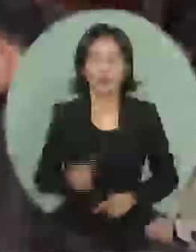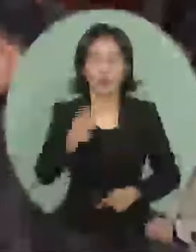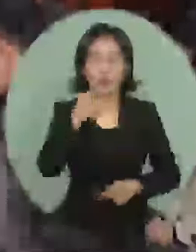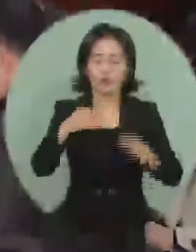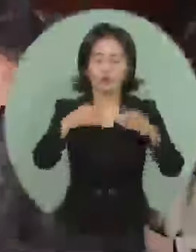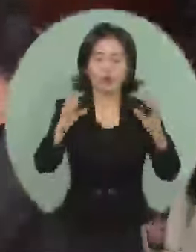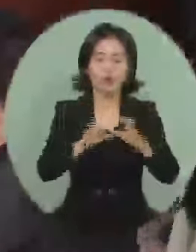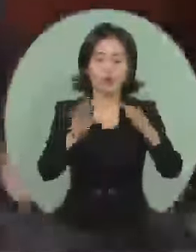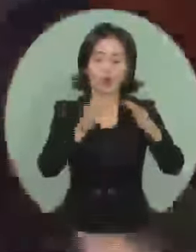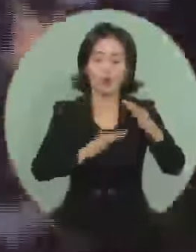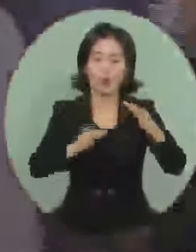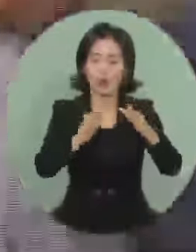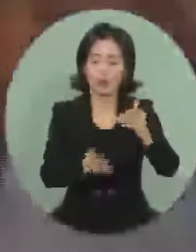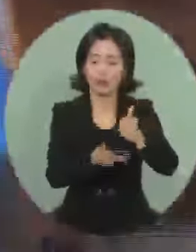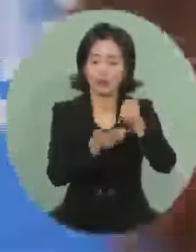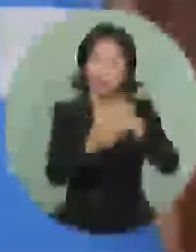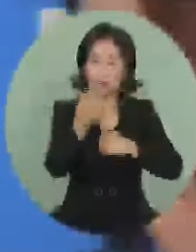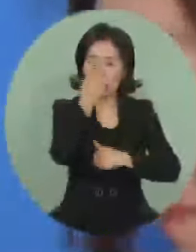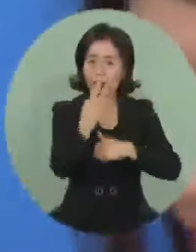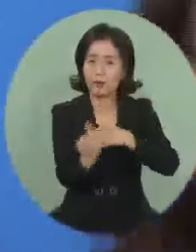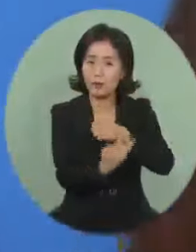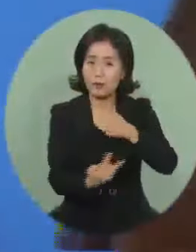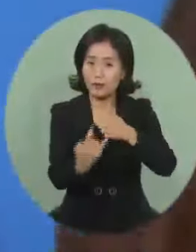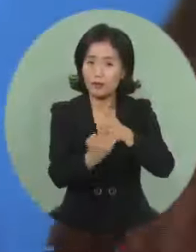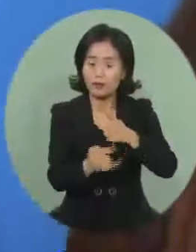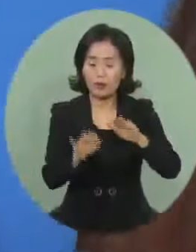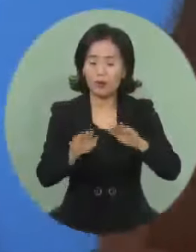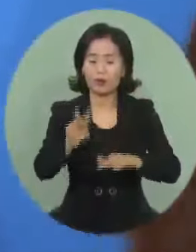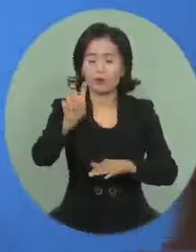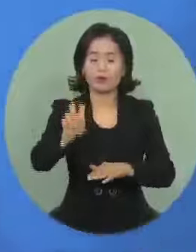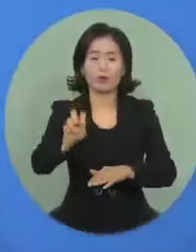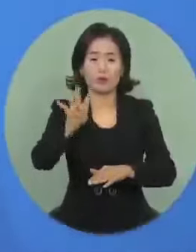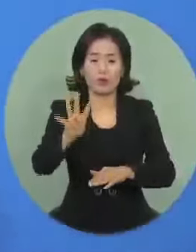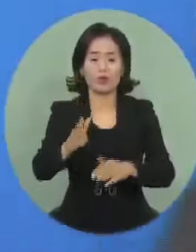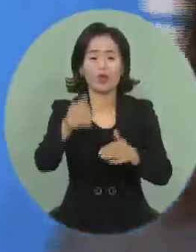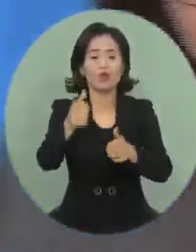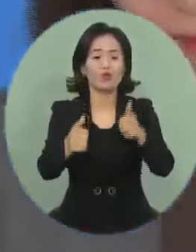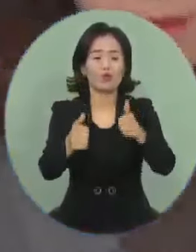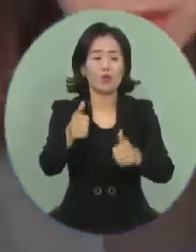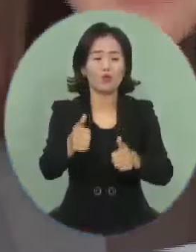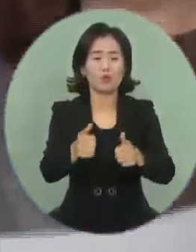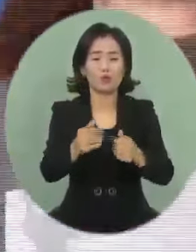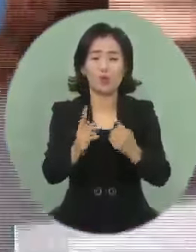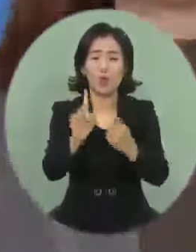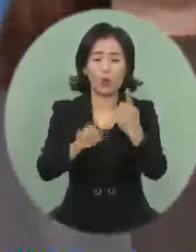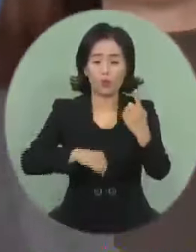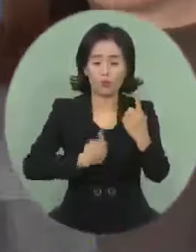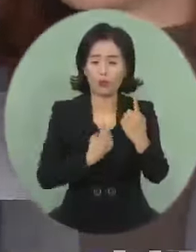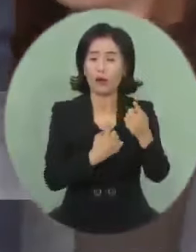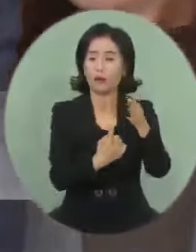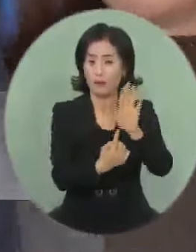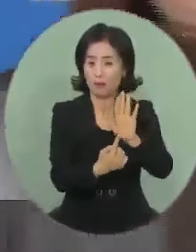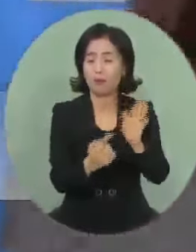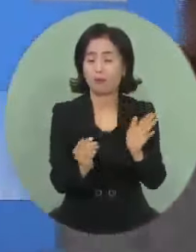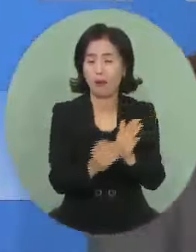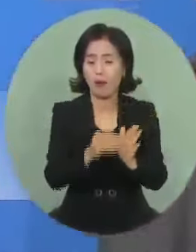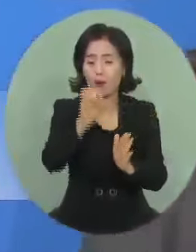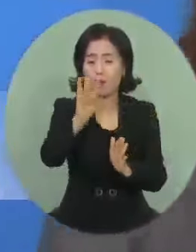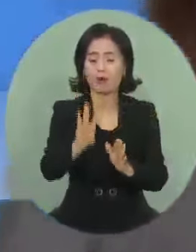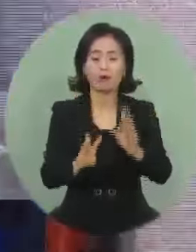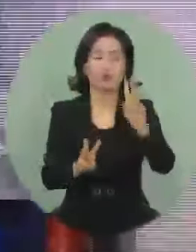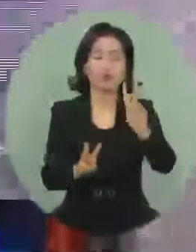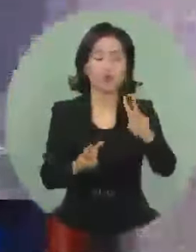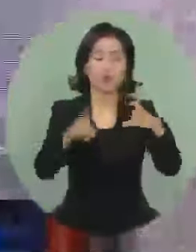더불어민주당 공천관리위원회가 지난 1차에 이어 24개 선거구의 경선 후보와 단수 후보들을 발표했습니다. 광주에서는 두